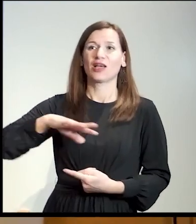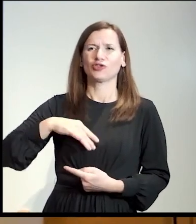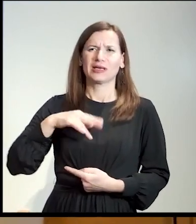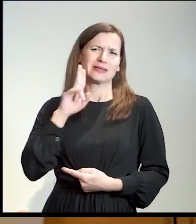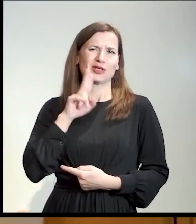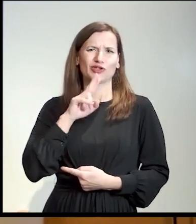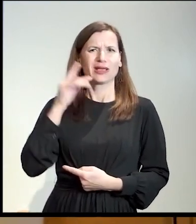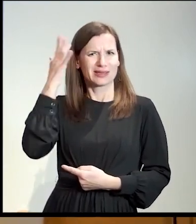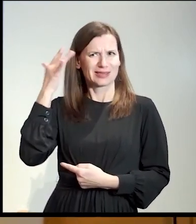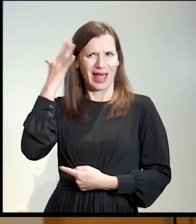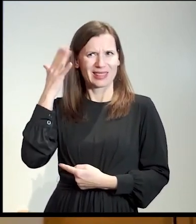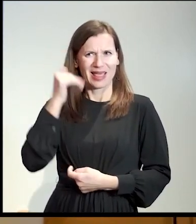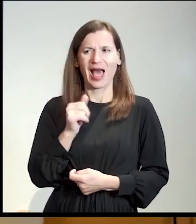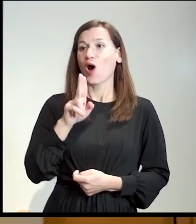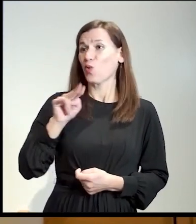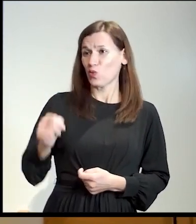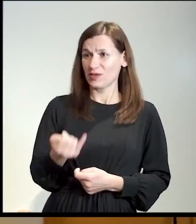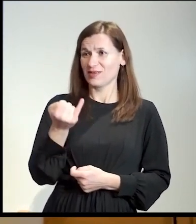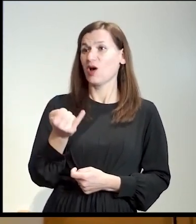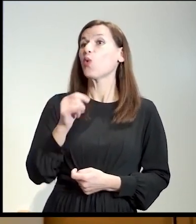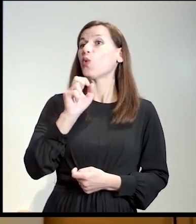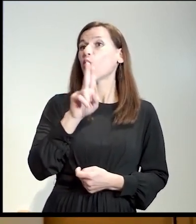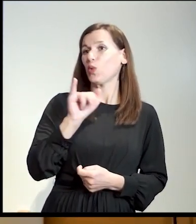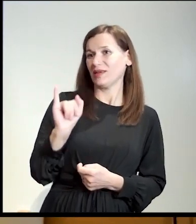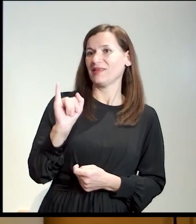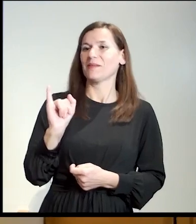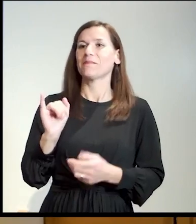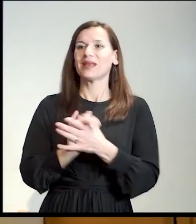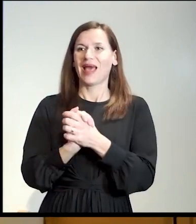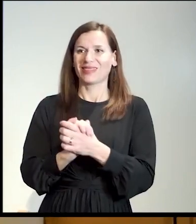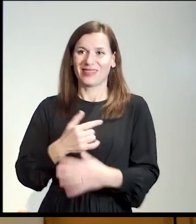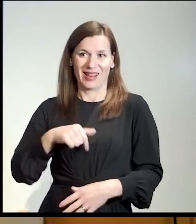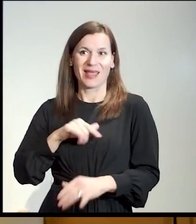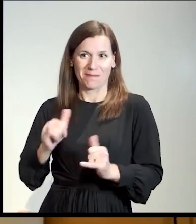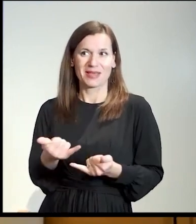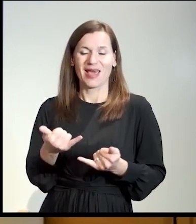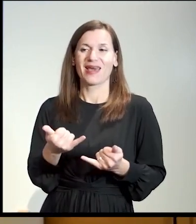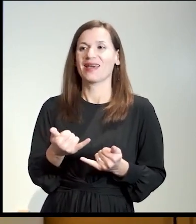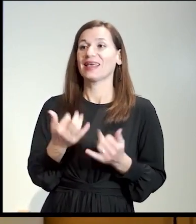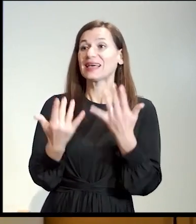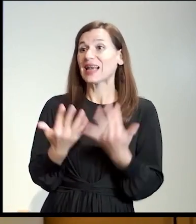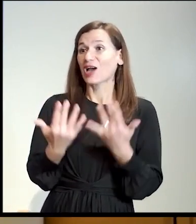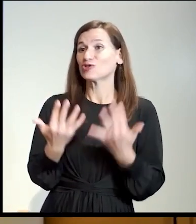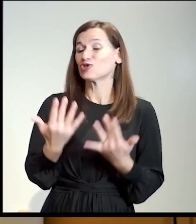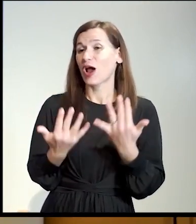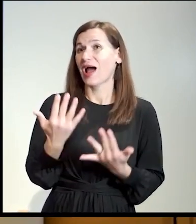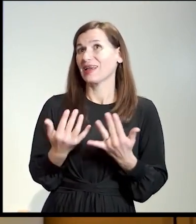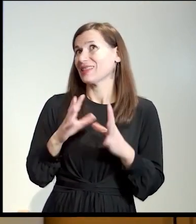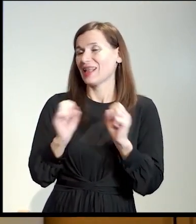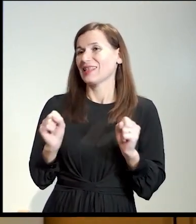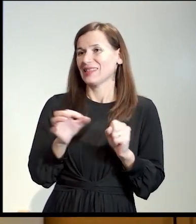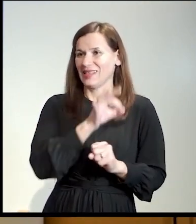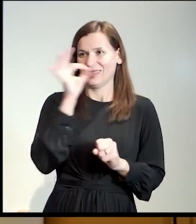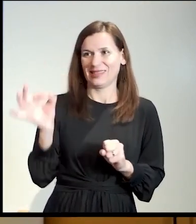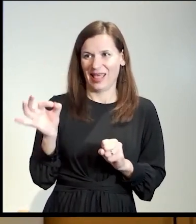sanjah. Uj, prijatelj nam je, igrača, ki naredi dan. Ujma vojne izgine, ko se